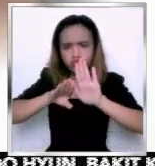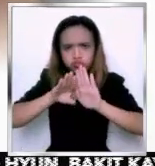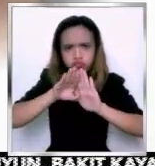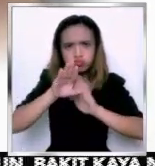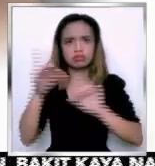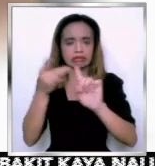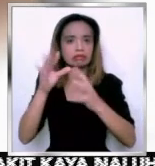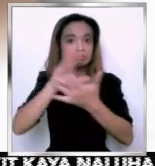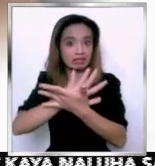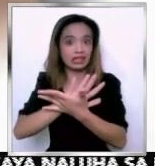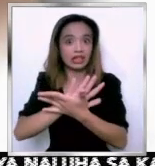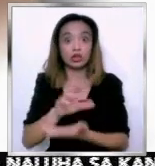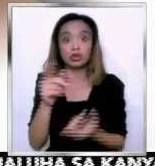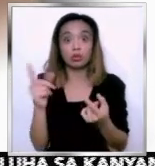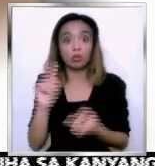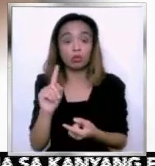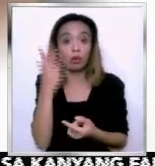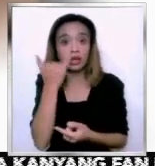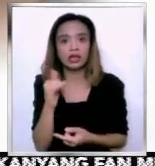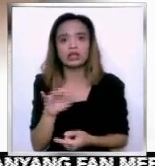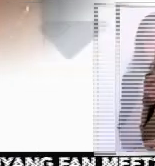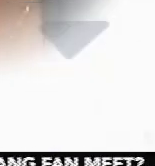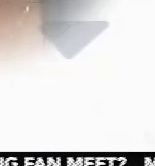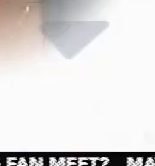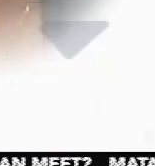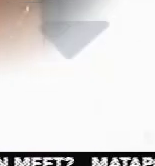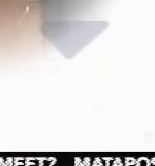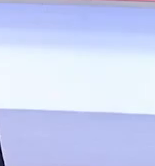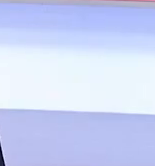no, when they have removed the mask mandate.